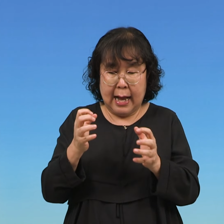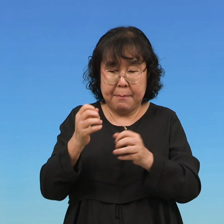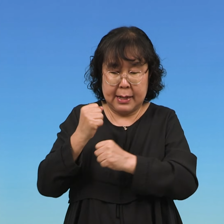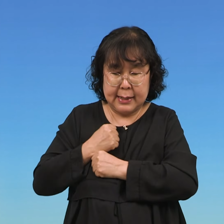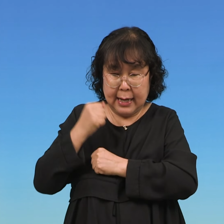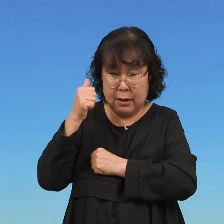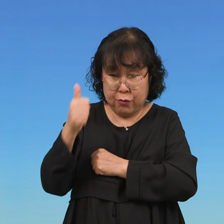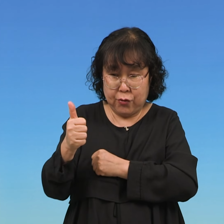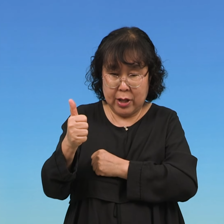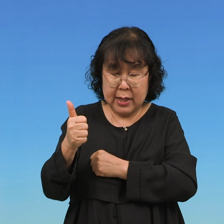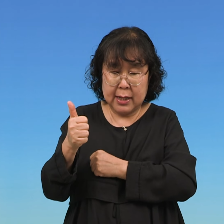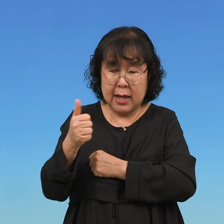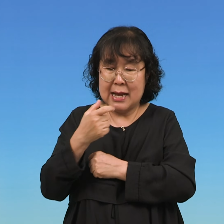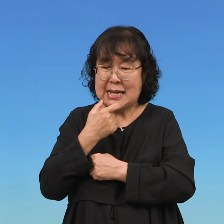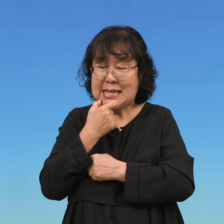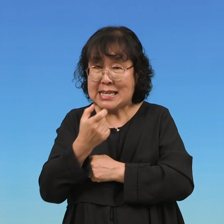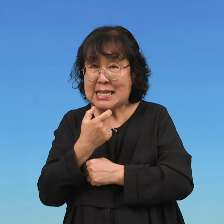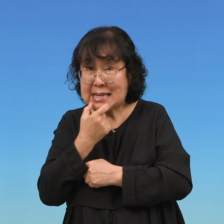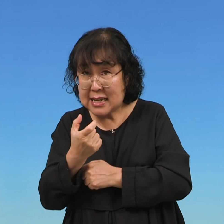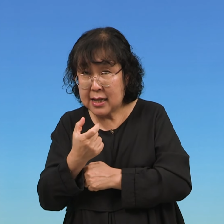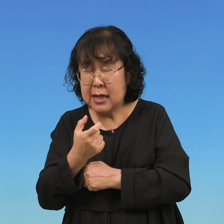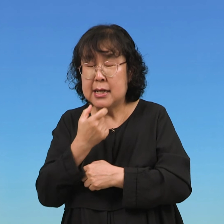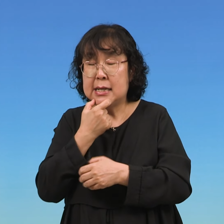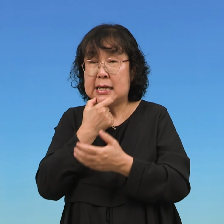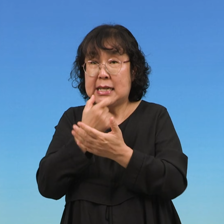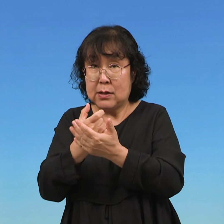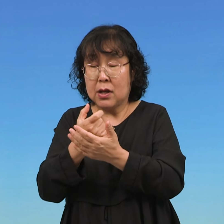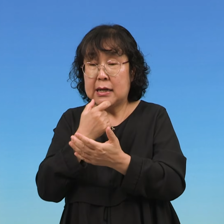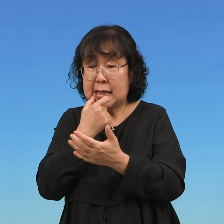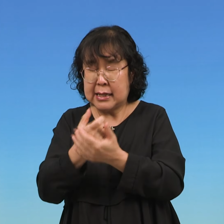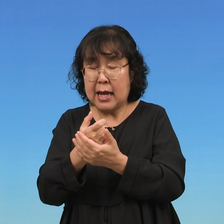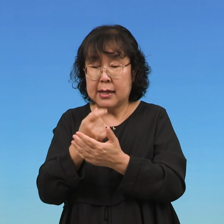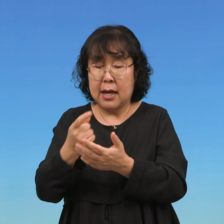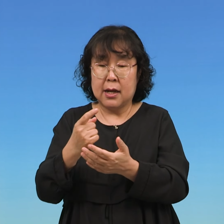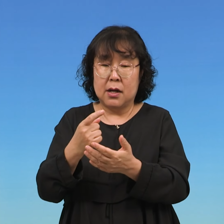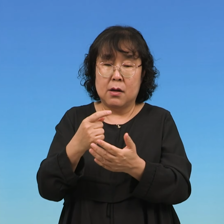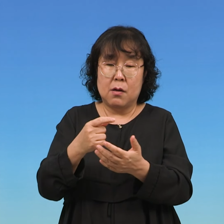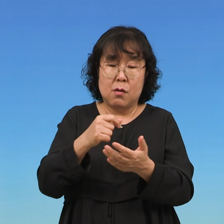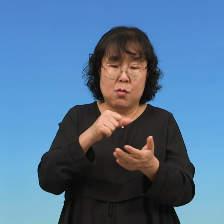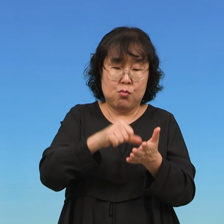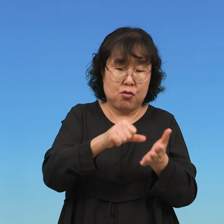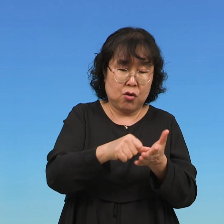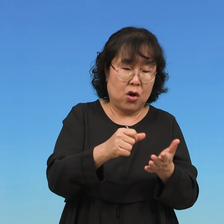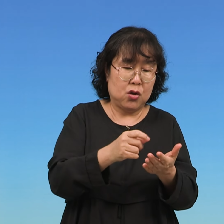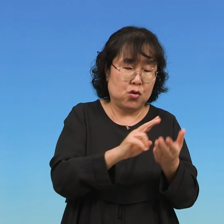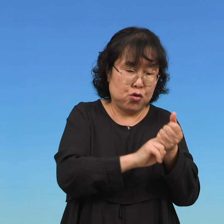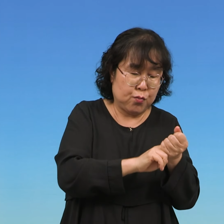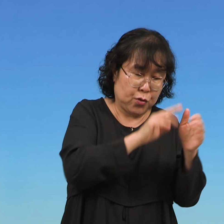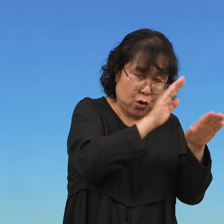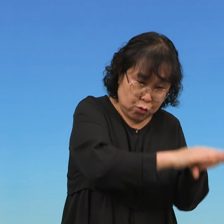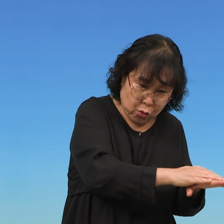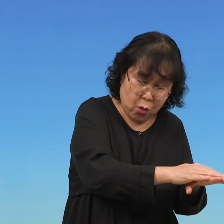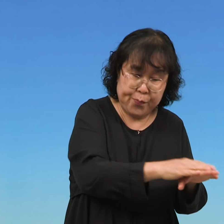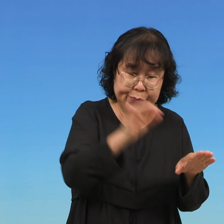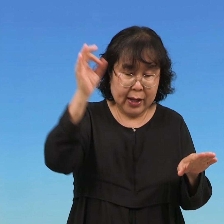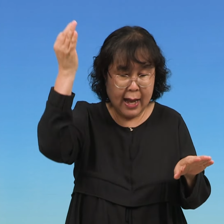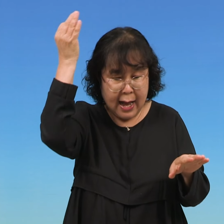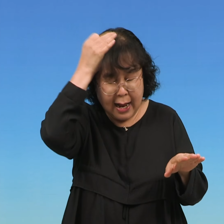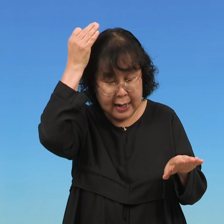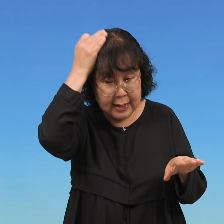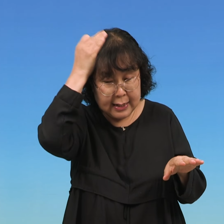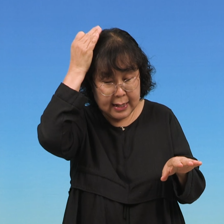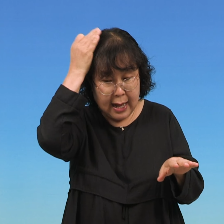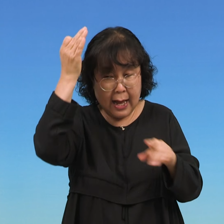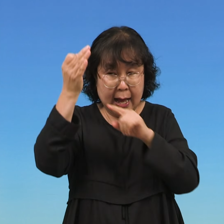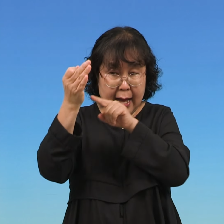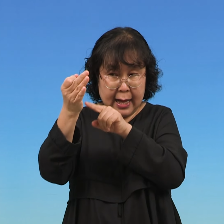장군을 속였던 개하시가 이번에 누구를 속입니까 그 받은 그 물건들은 다 숨겨다 놓고는 25절입니다 엘리사 선지자 이렇게